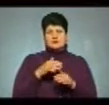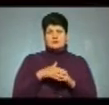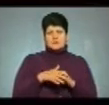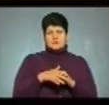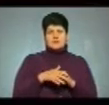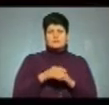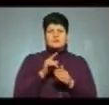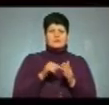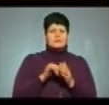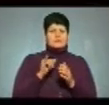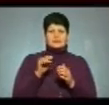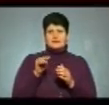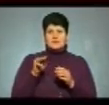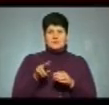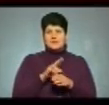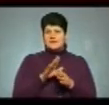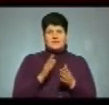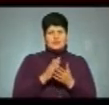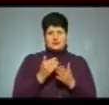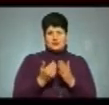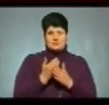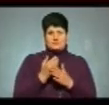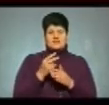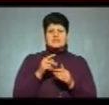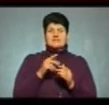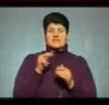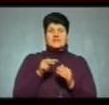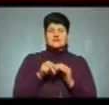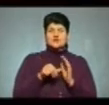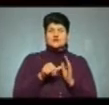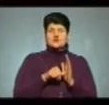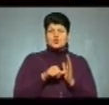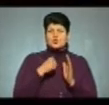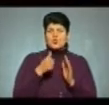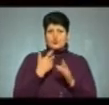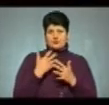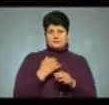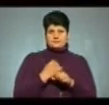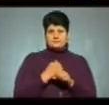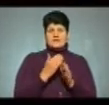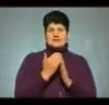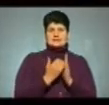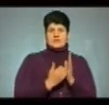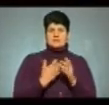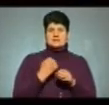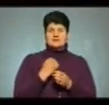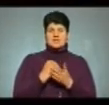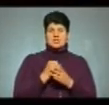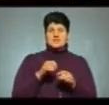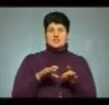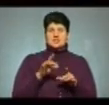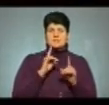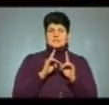нове в Тернополі. Воно розглядається з 2006 року. Ця схема теплопостачання затверджувала рішенням сесії. Значить, це